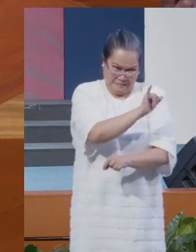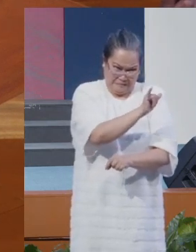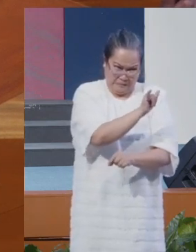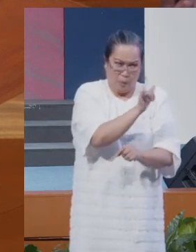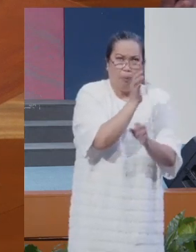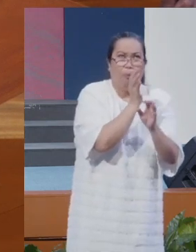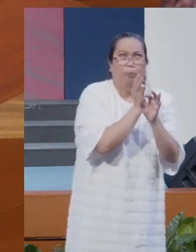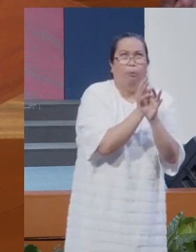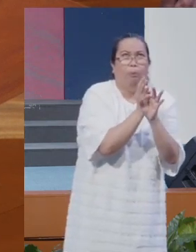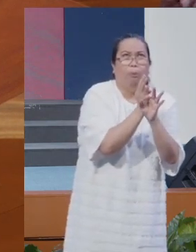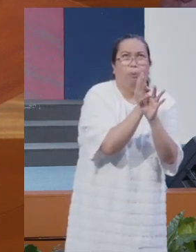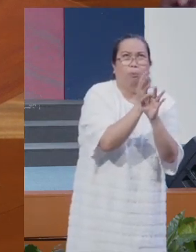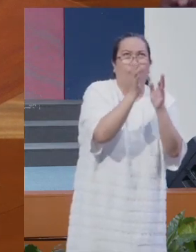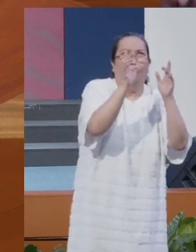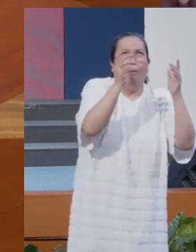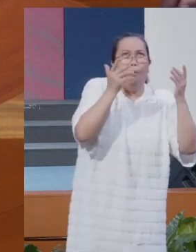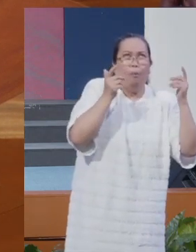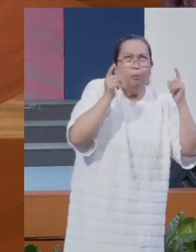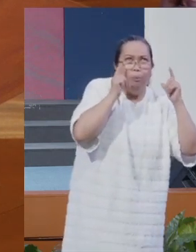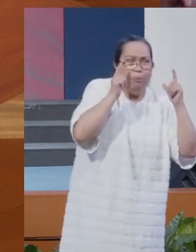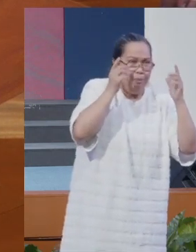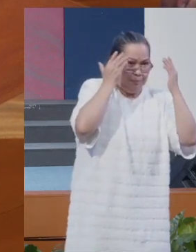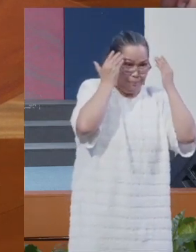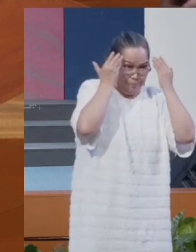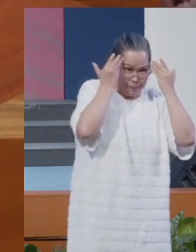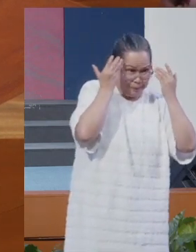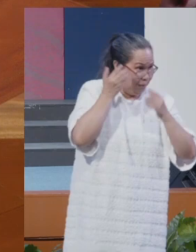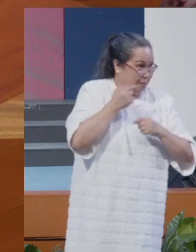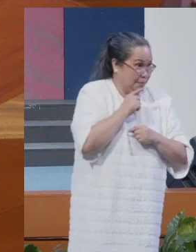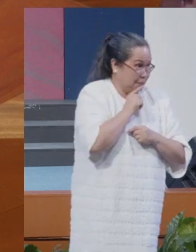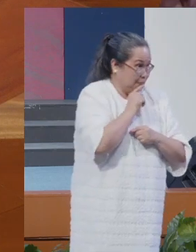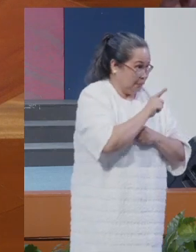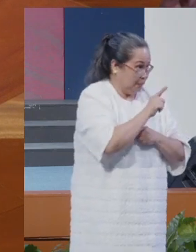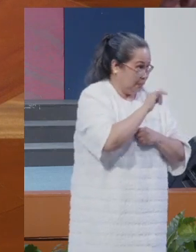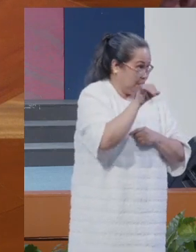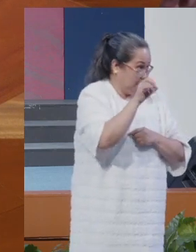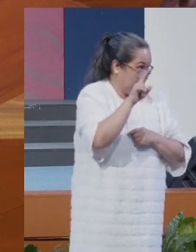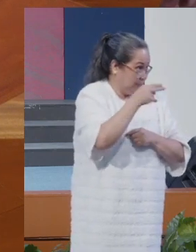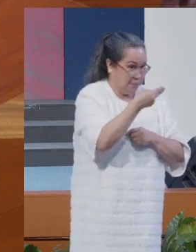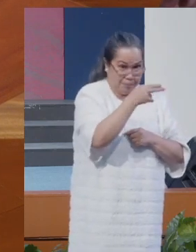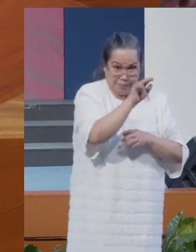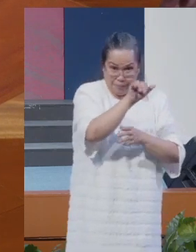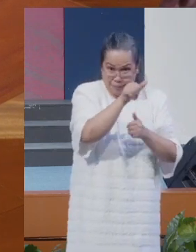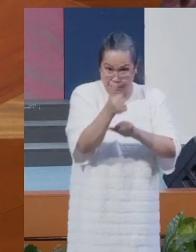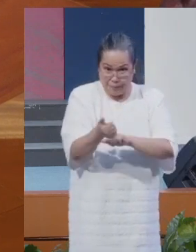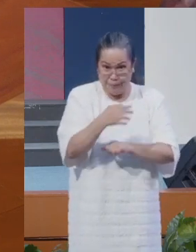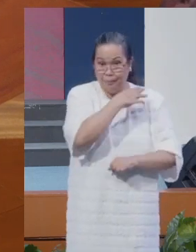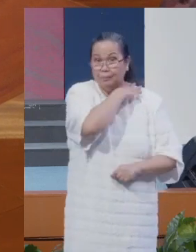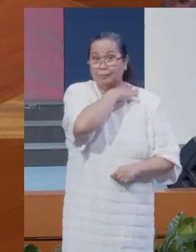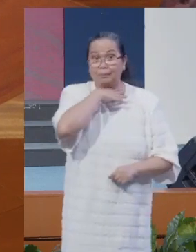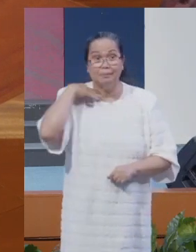Baptist. Malamang, hindi natin alam kung at this point si John the Baptist ay pinatay na,